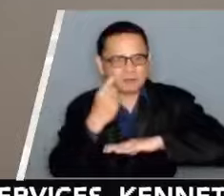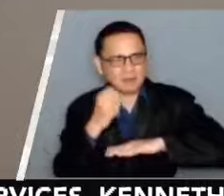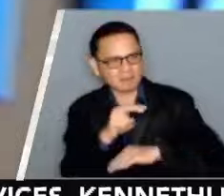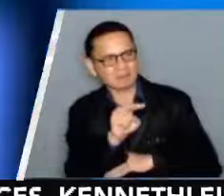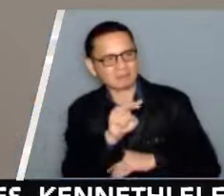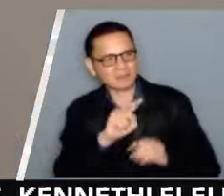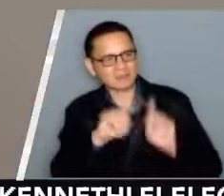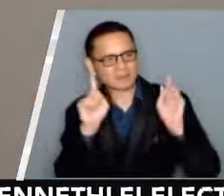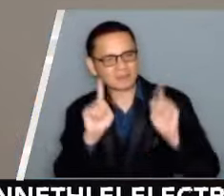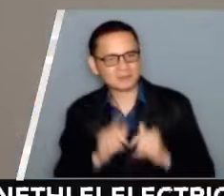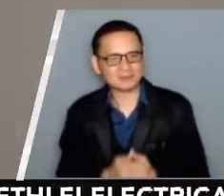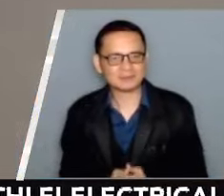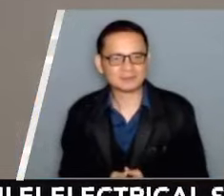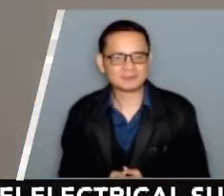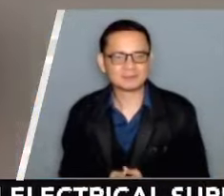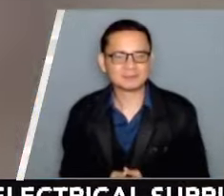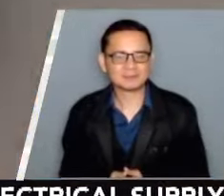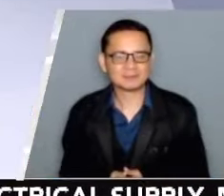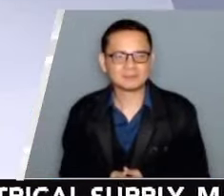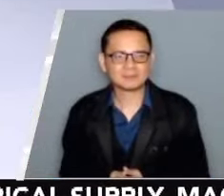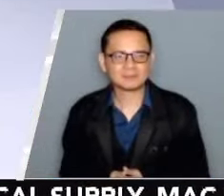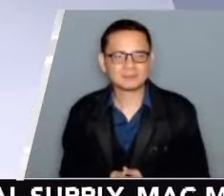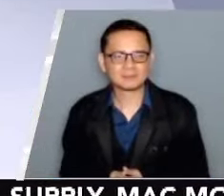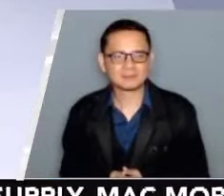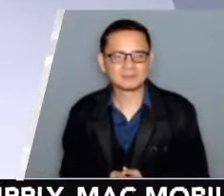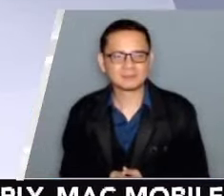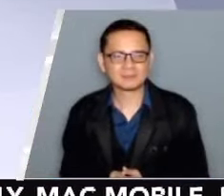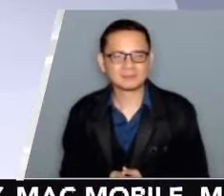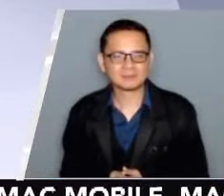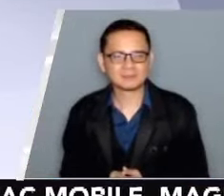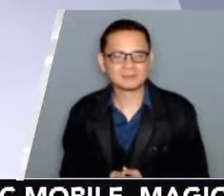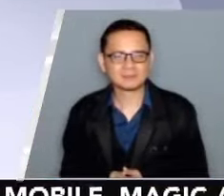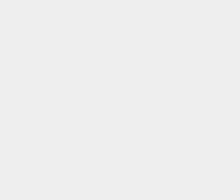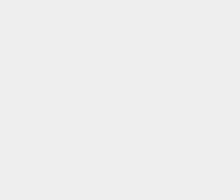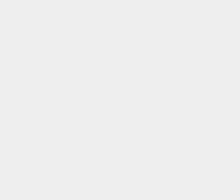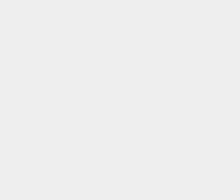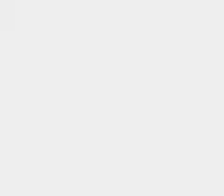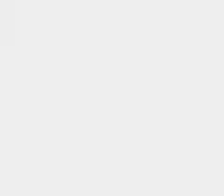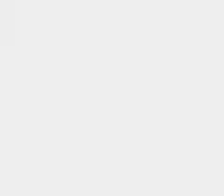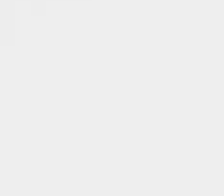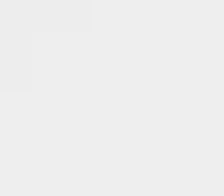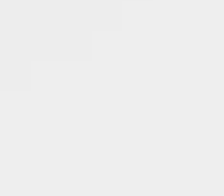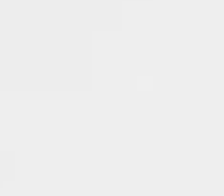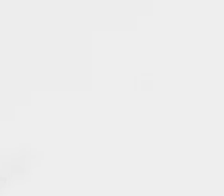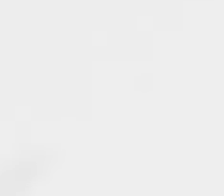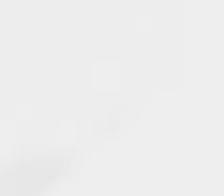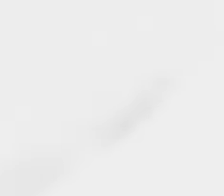to? Ayan. Yan si Sushi at ang kanyang aso si Nadine.